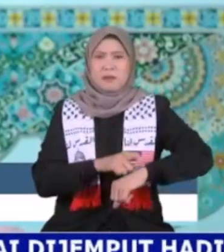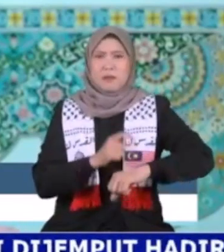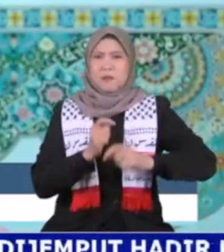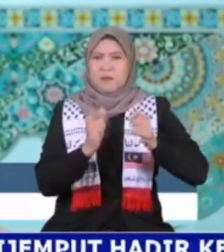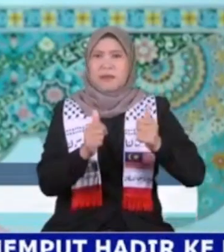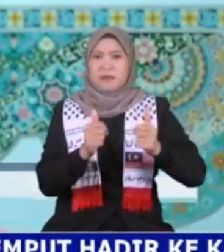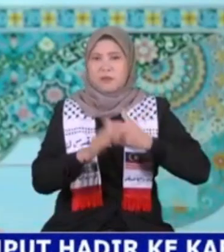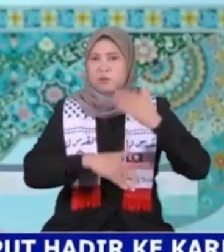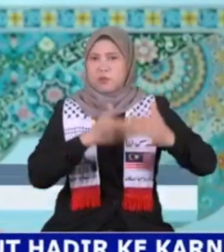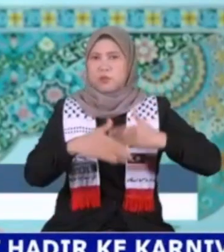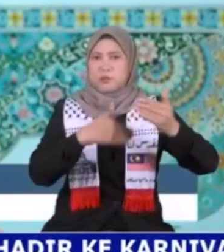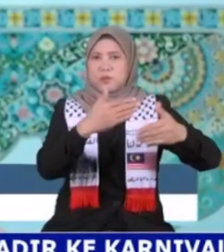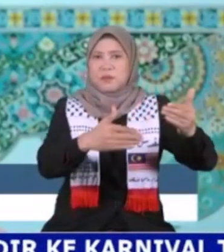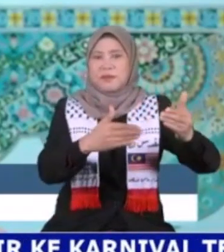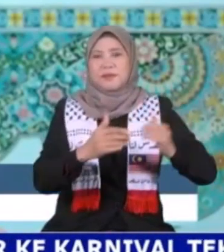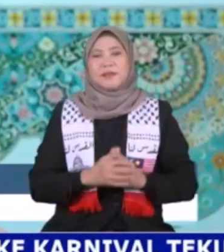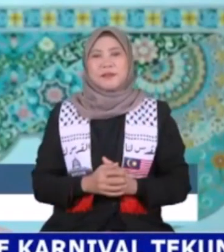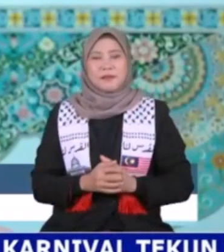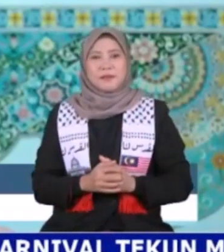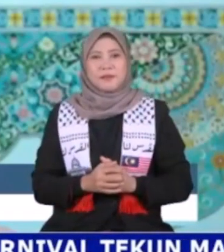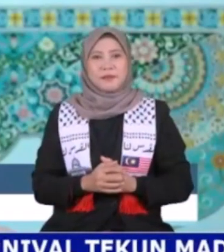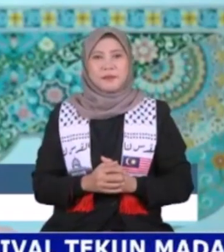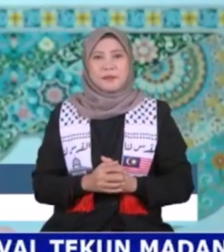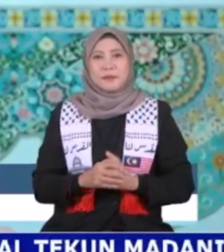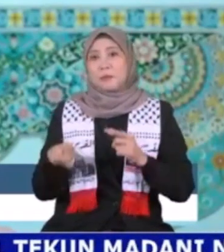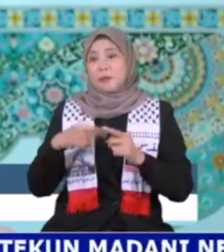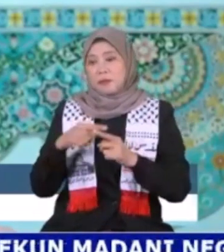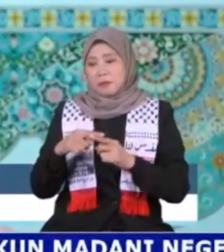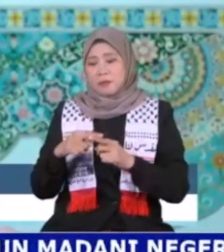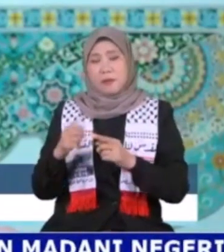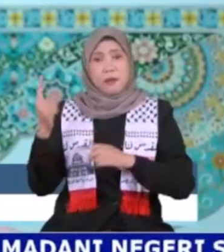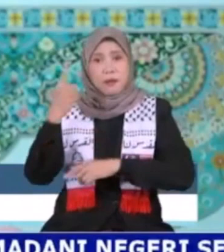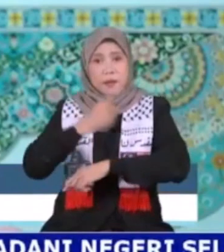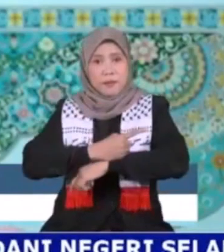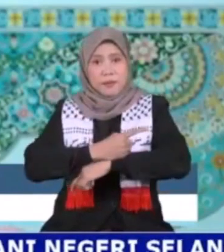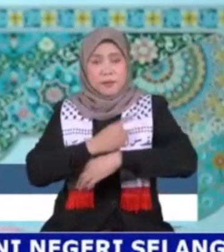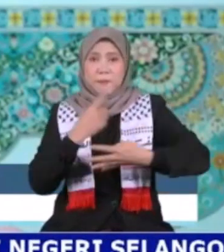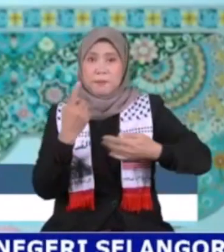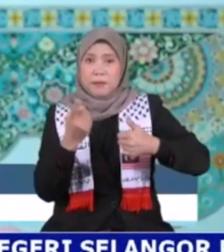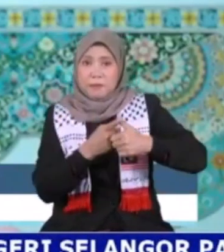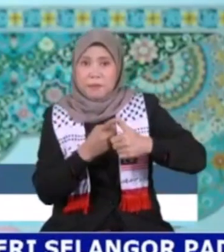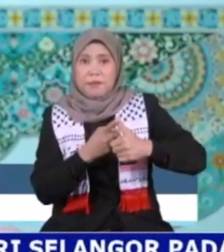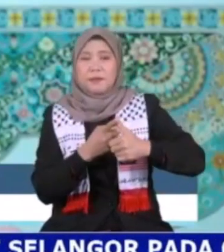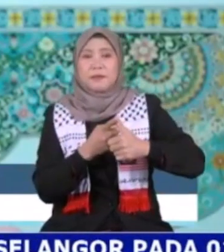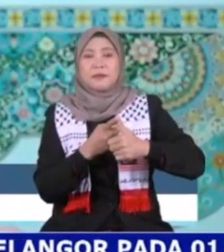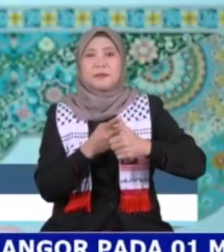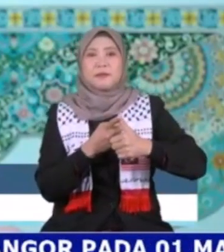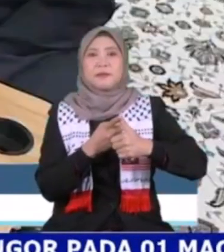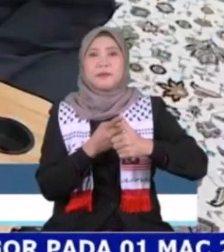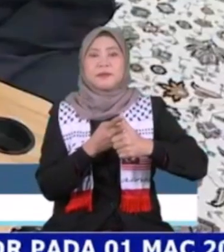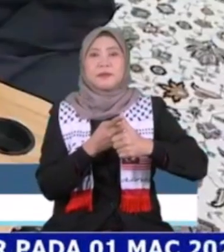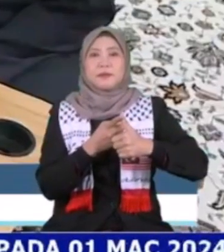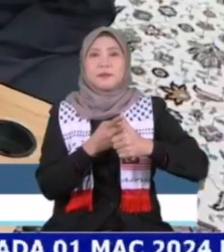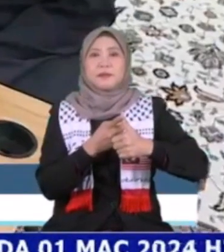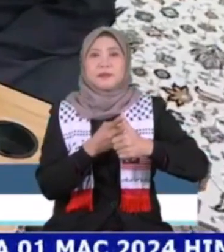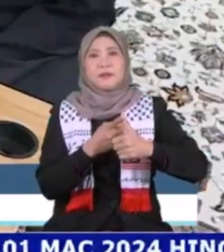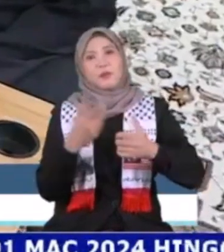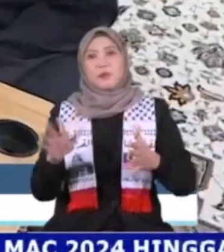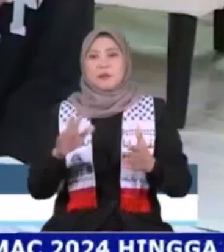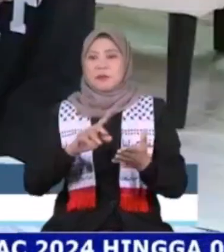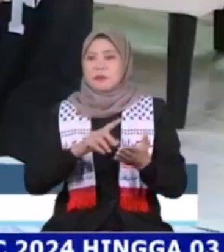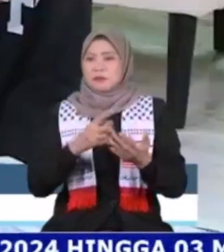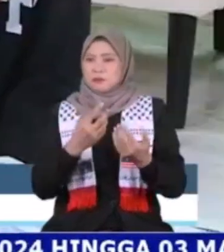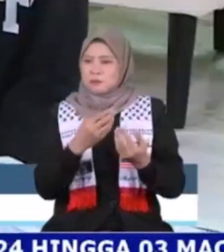cepat. Kita bila kita masuk hari yang pertama, tiba-tiba dah kita rasa dah cukup